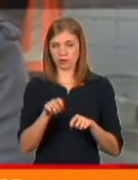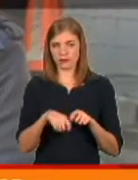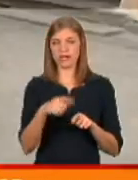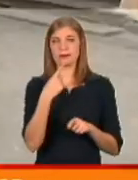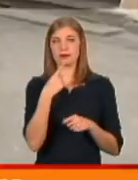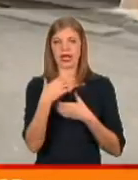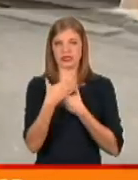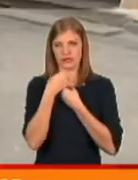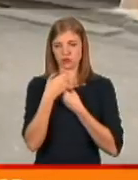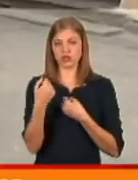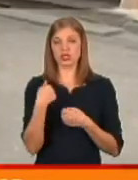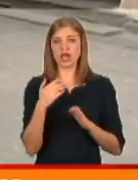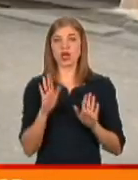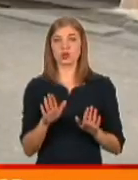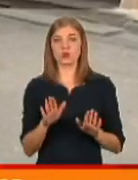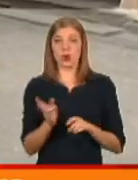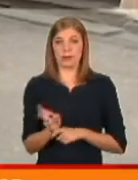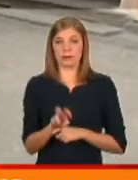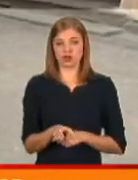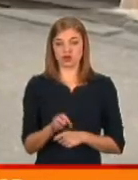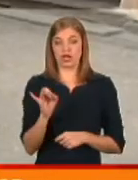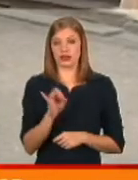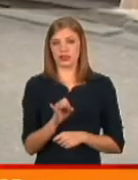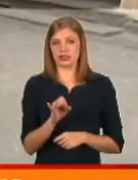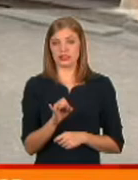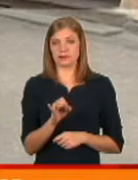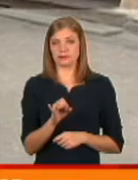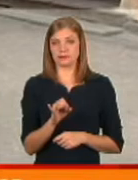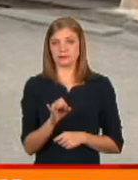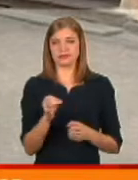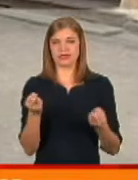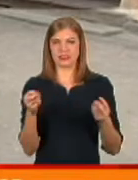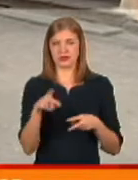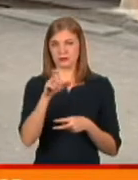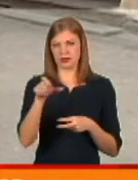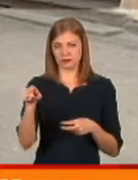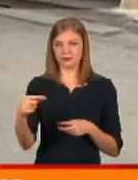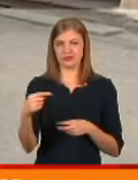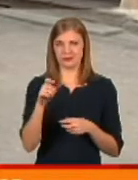пытались задушить. Я тогда только пришла, и спецконтингент, он